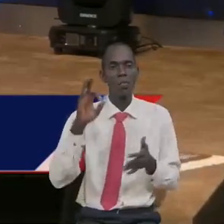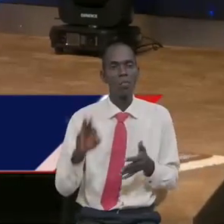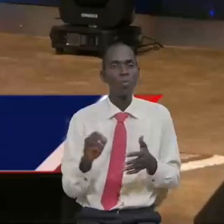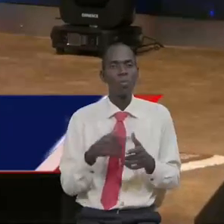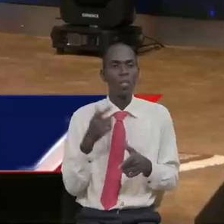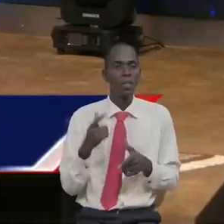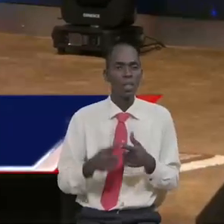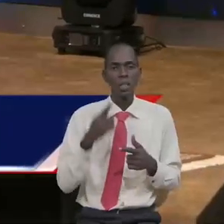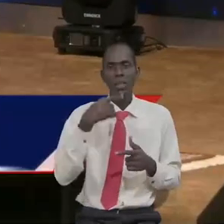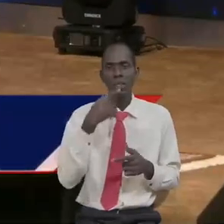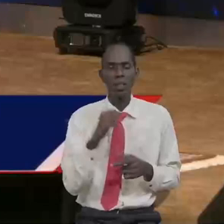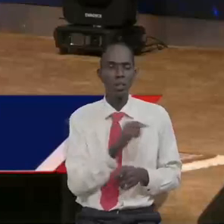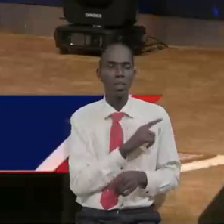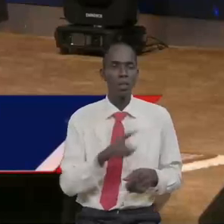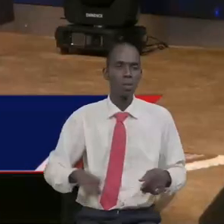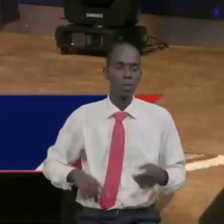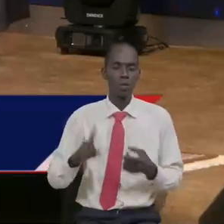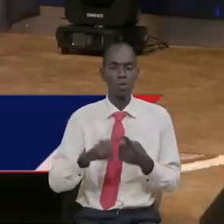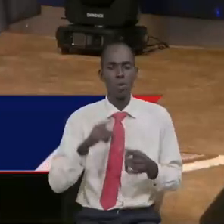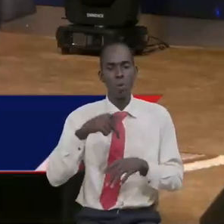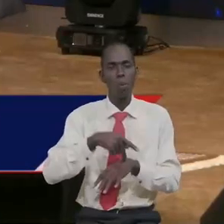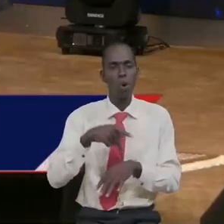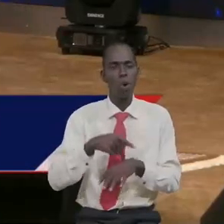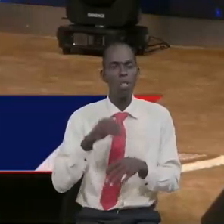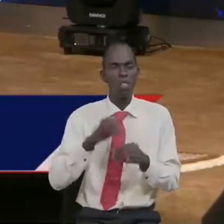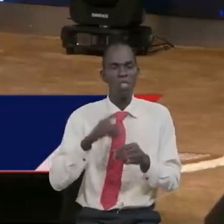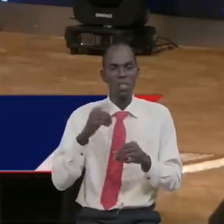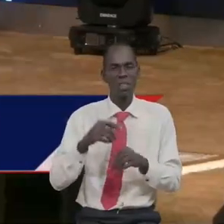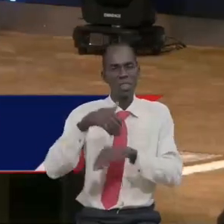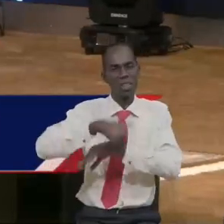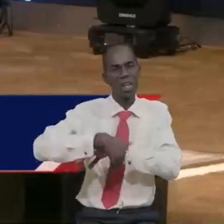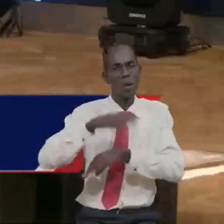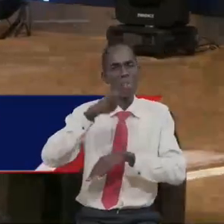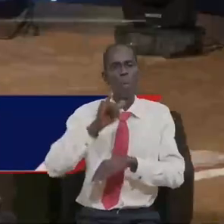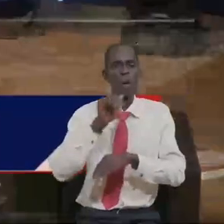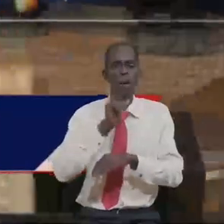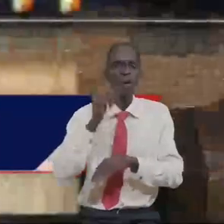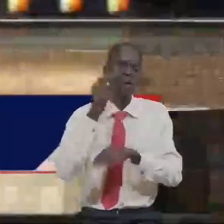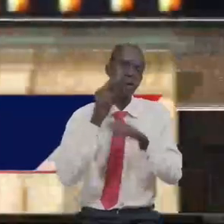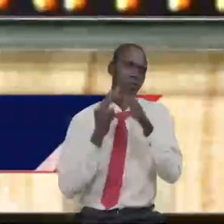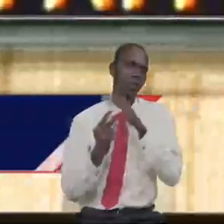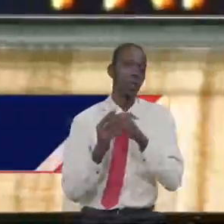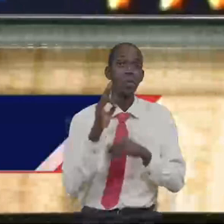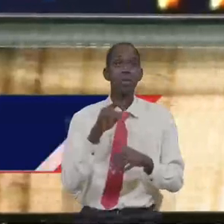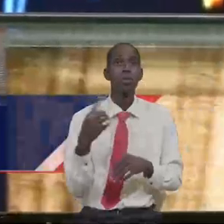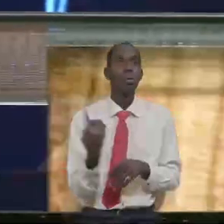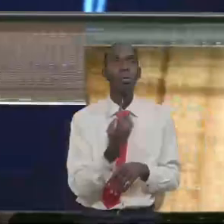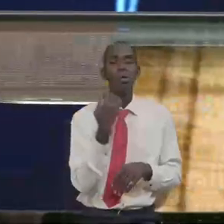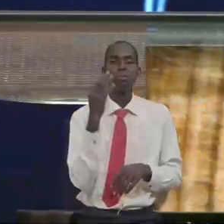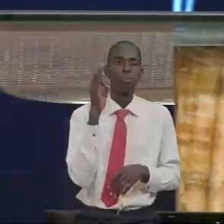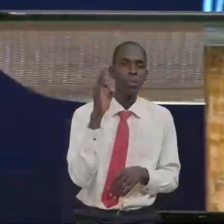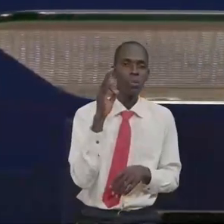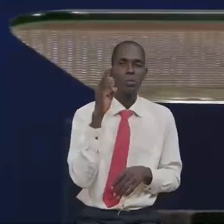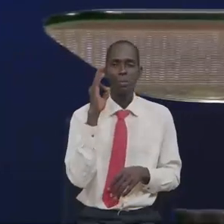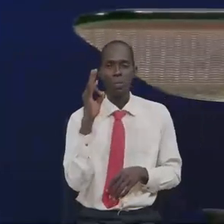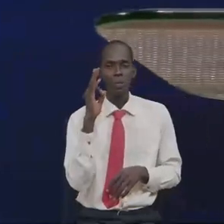dit à Paul en vision pendant la nuit. Si seulement vous prêchez et vous